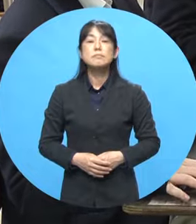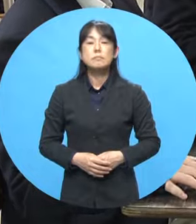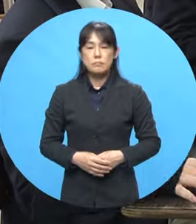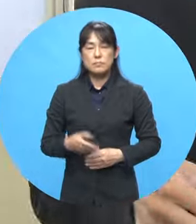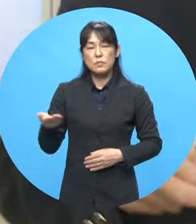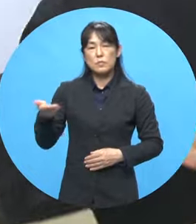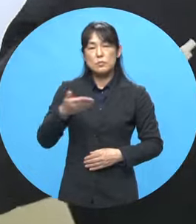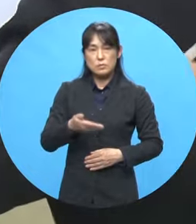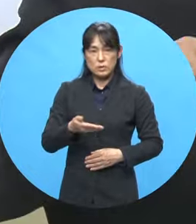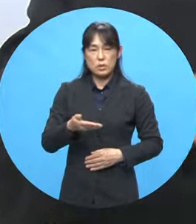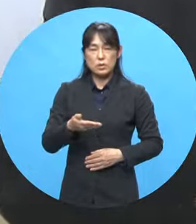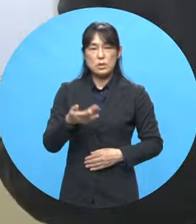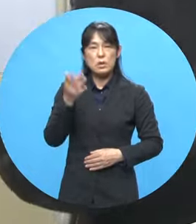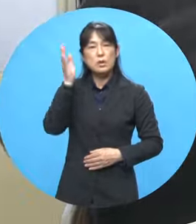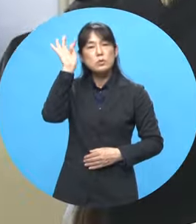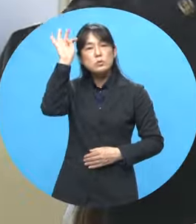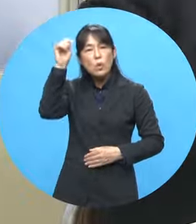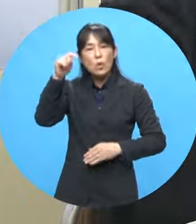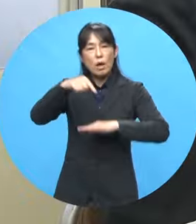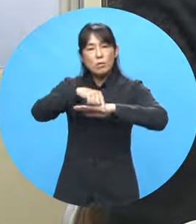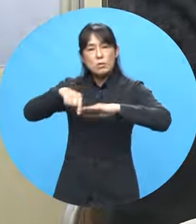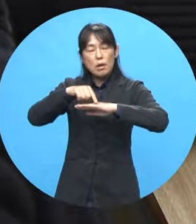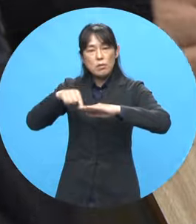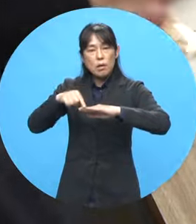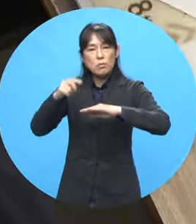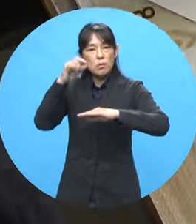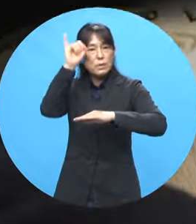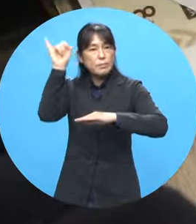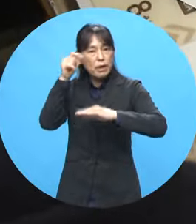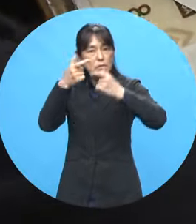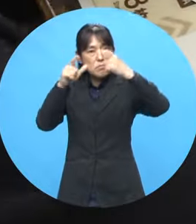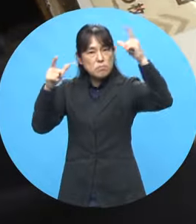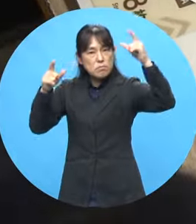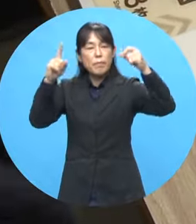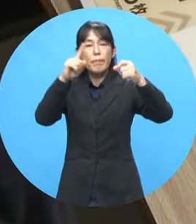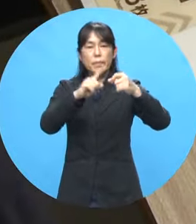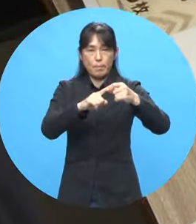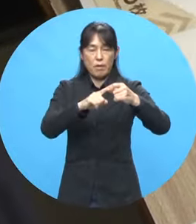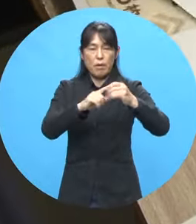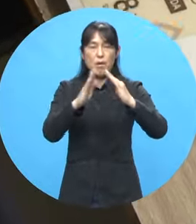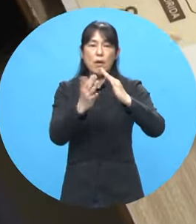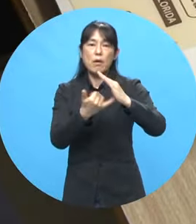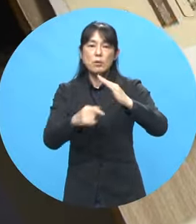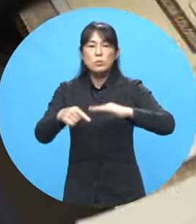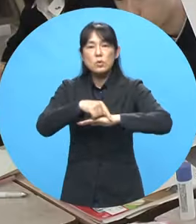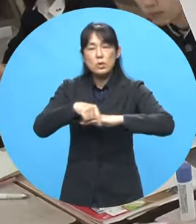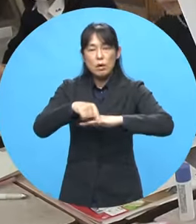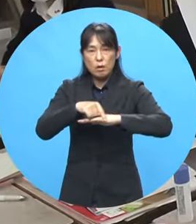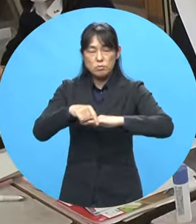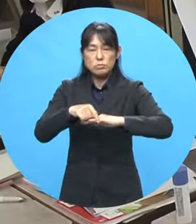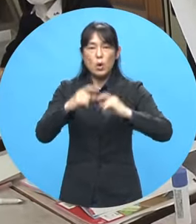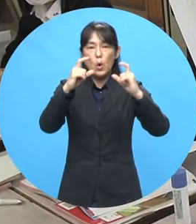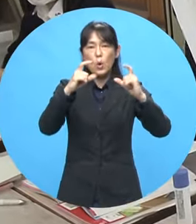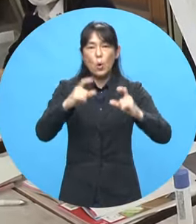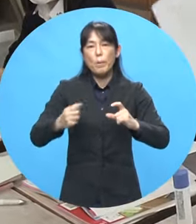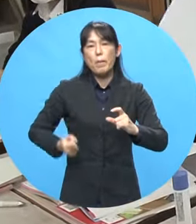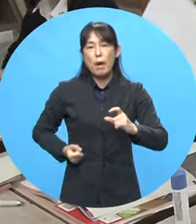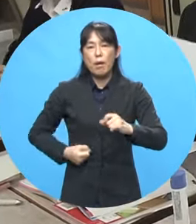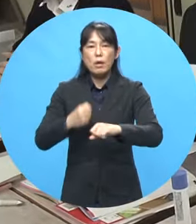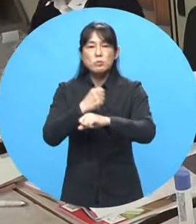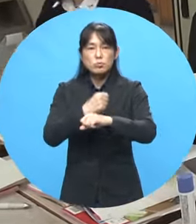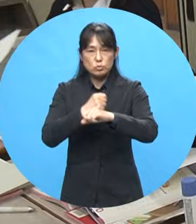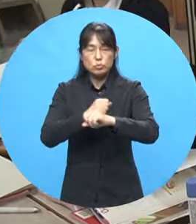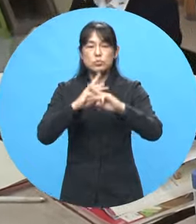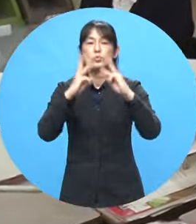また、自分たちの将来設計についてイメージを高めてもらおうと、家族計画に関する4コマ漫画を作成する